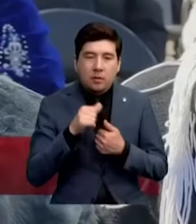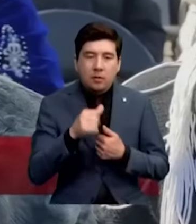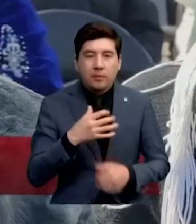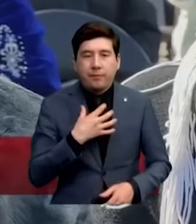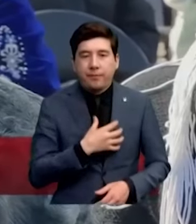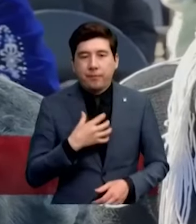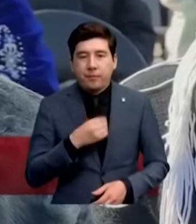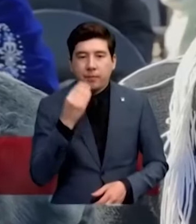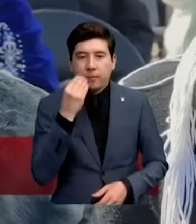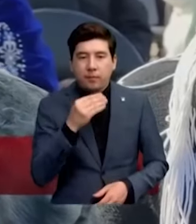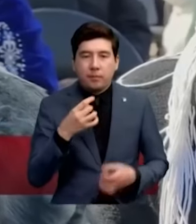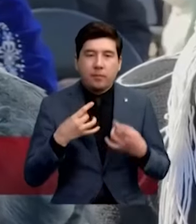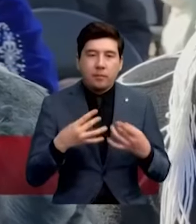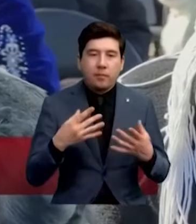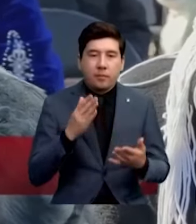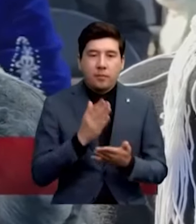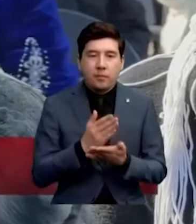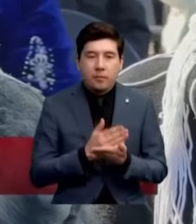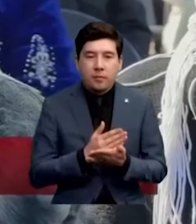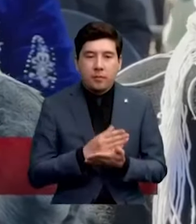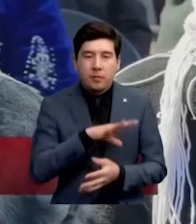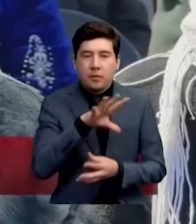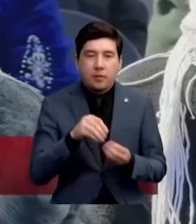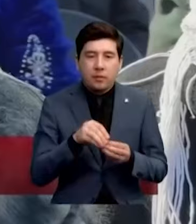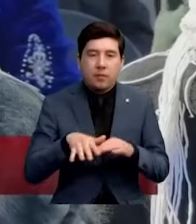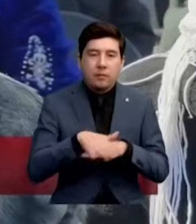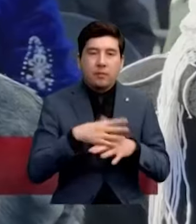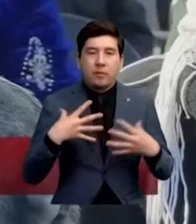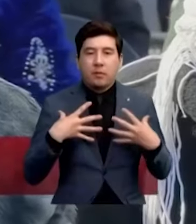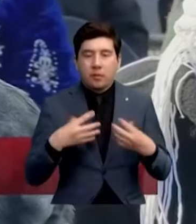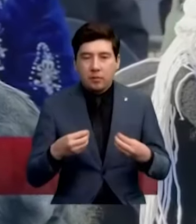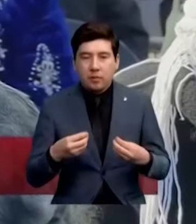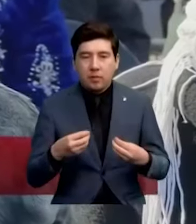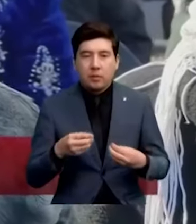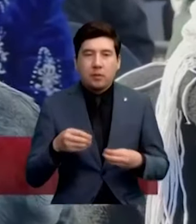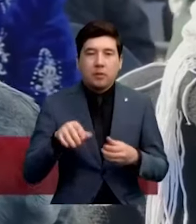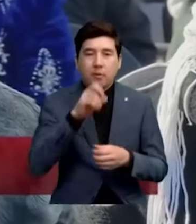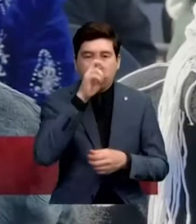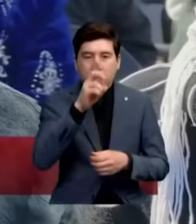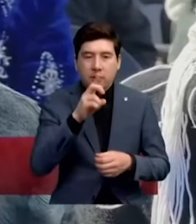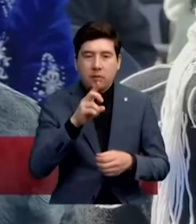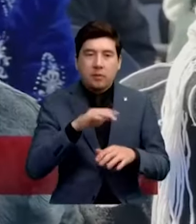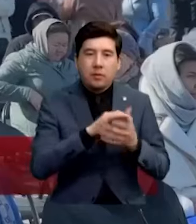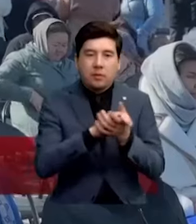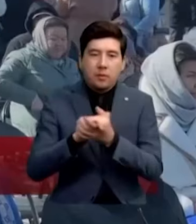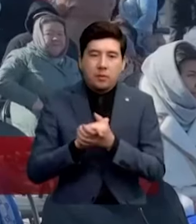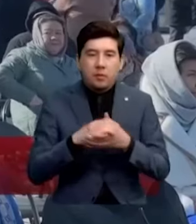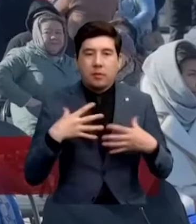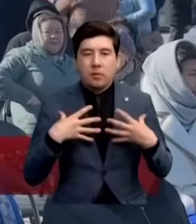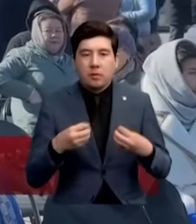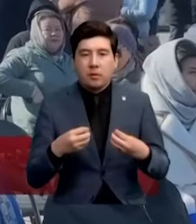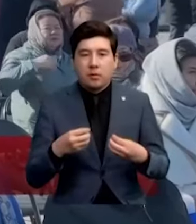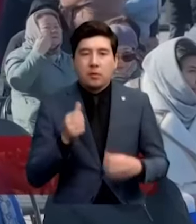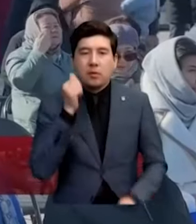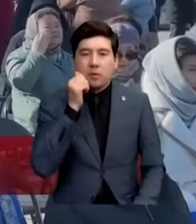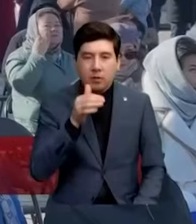жақсы мерекесінің бірі. Ал енді халқым бәріңізге де денсаулық тілеймін. Еліміз тыныш болсын, халқымыз аман болсын. Жылда тойлаймыз,